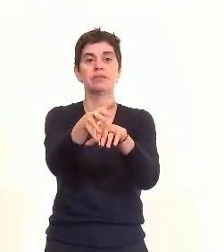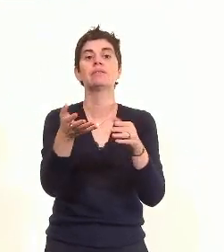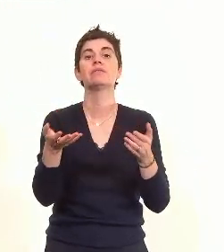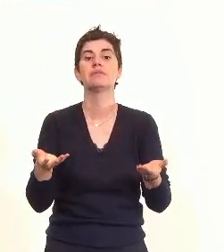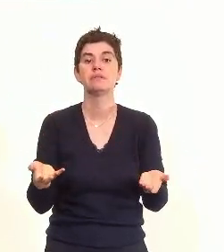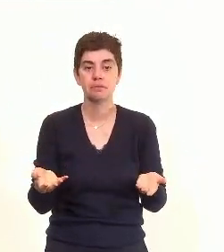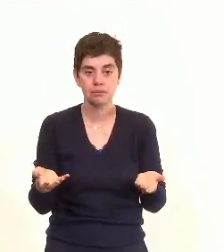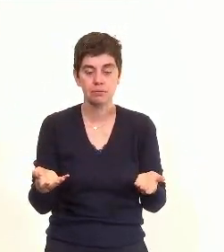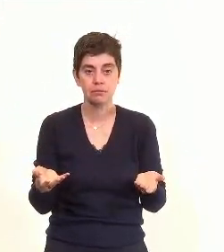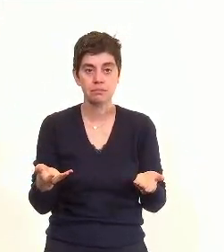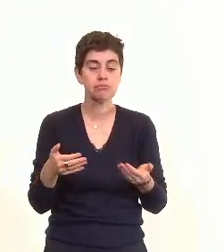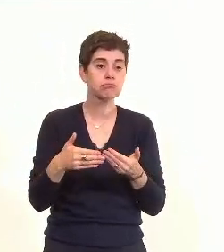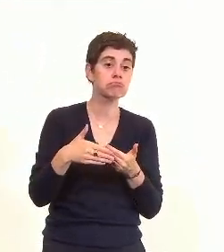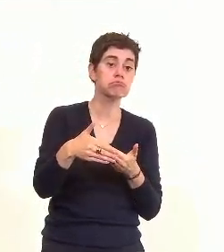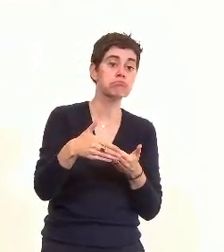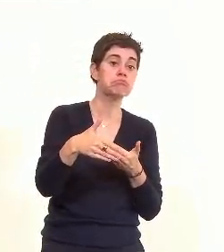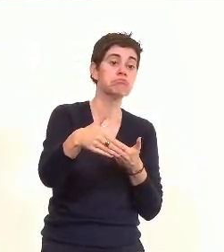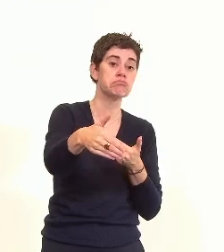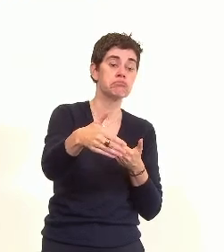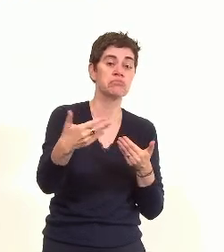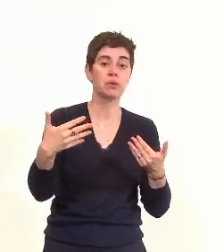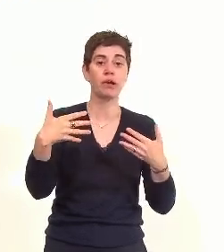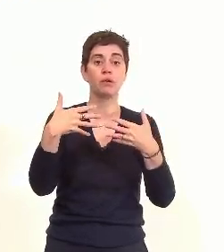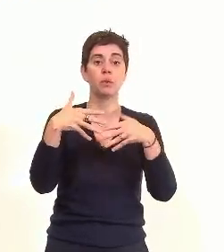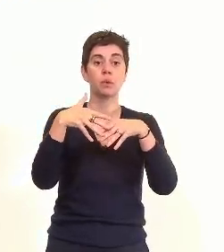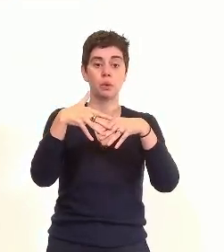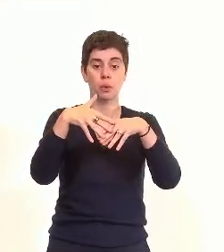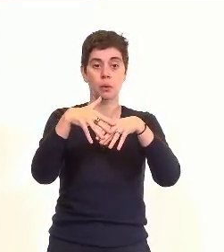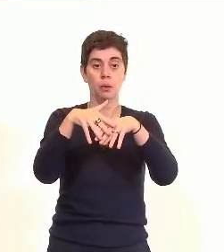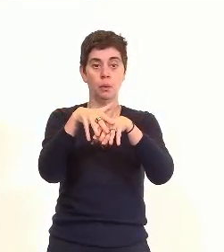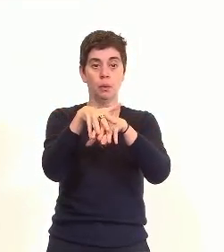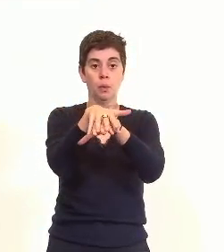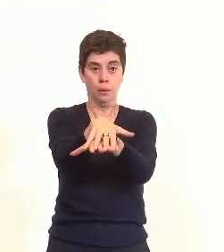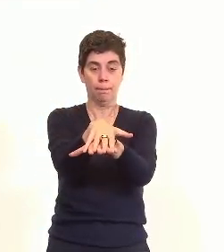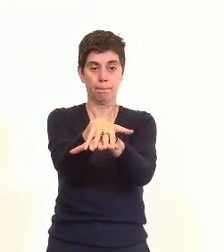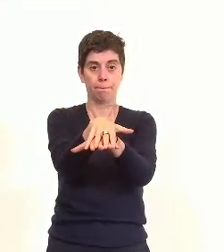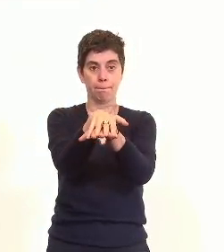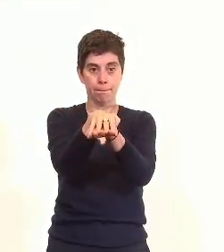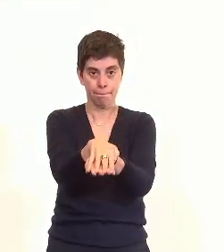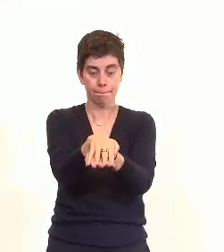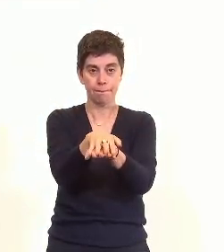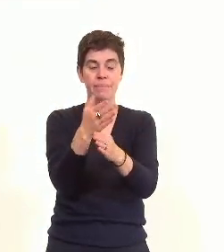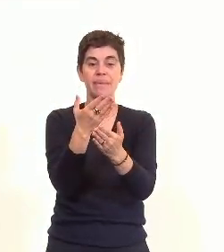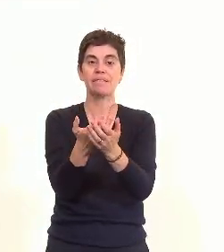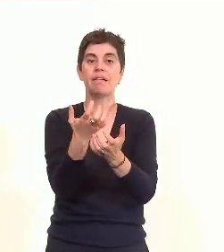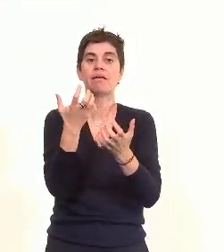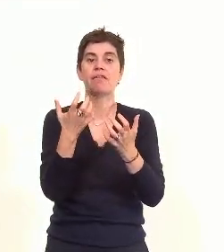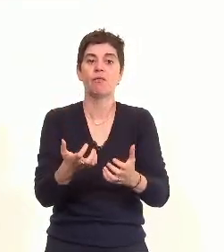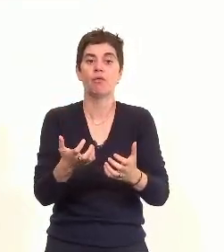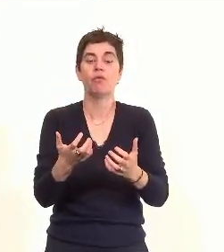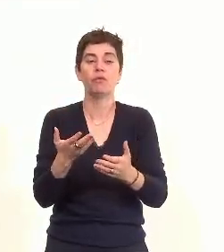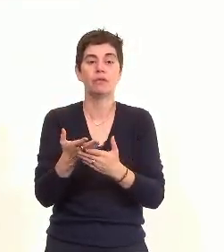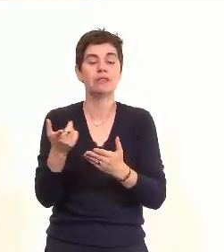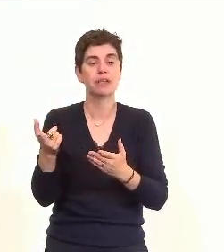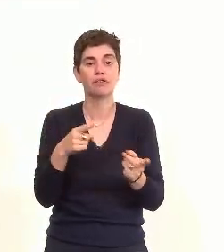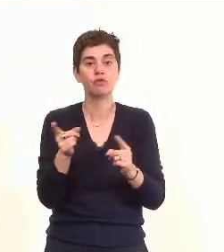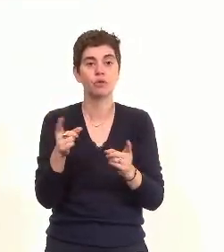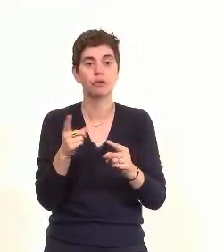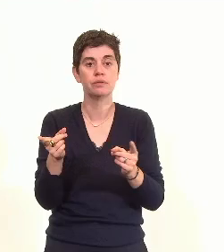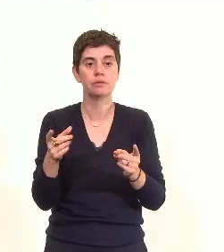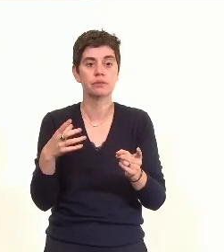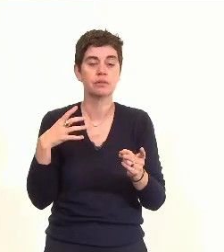à moyen terme ou à terme par disparaître. On sent que c'est en tout cas cette volonté qui est derrière que je trouve vraiment très intéressante et sur lequel vous appuyez sur plusieurs